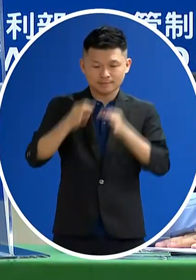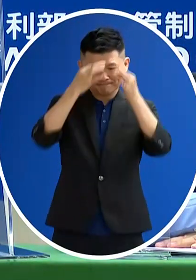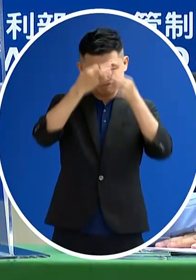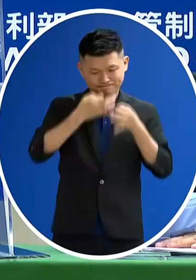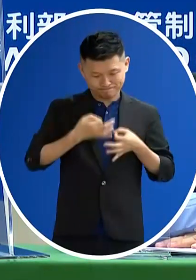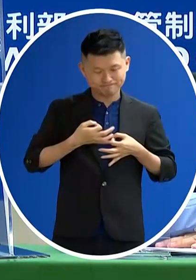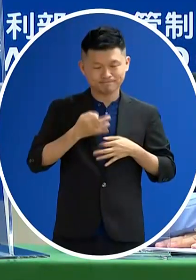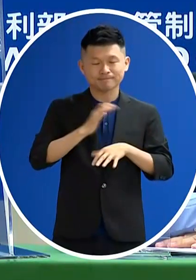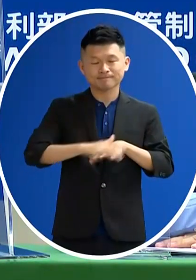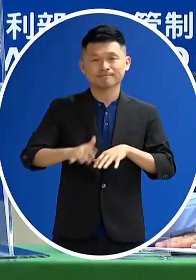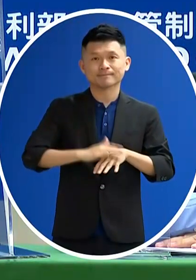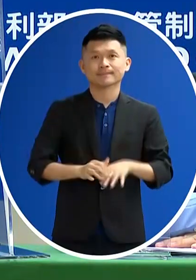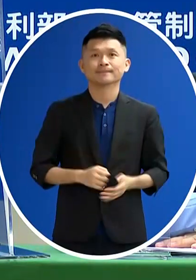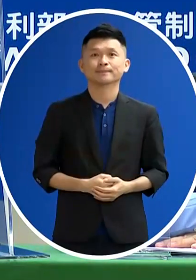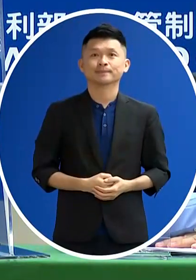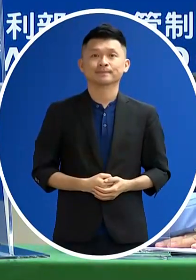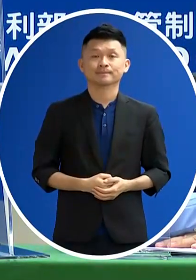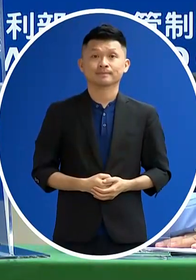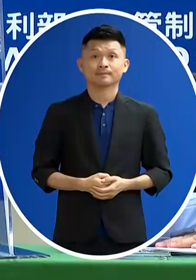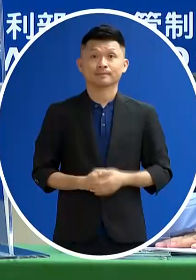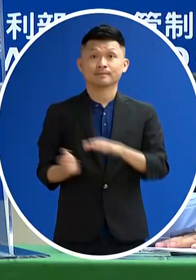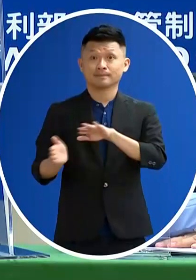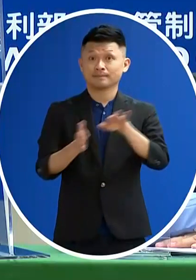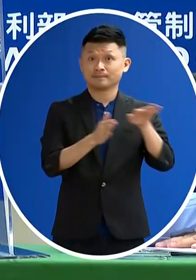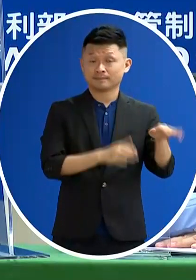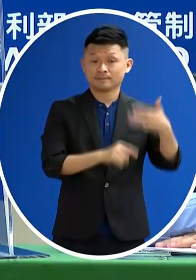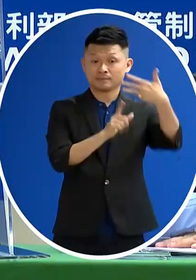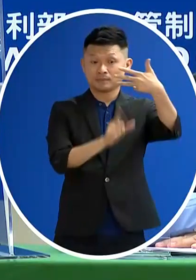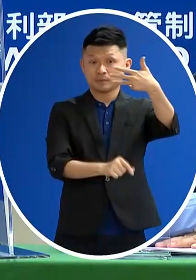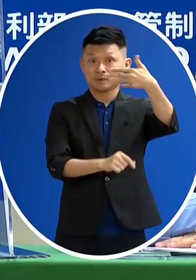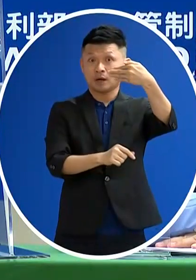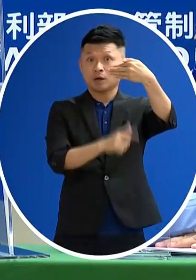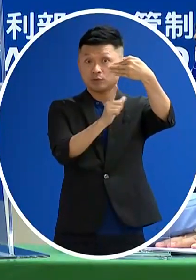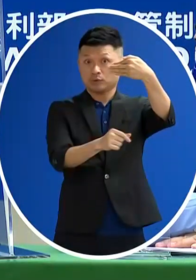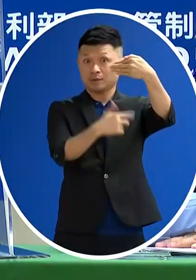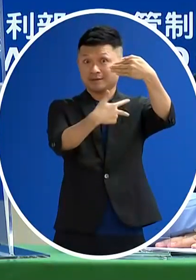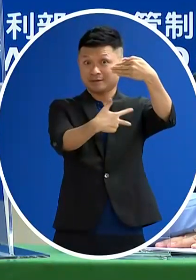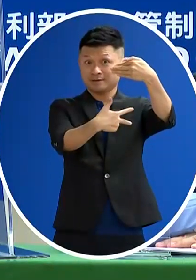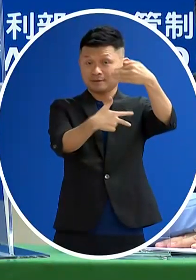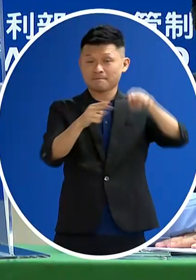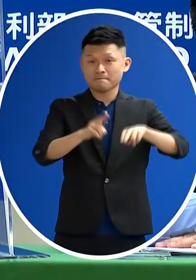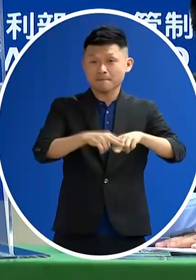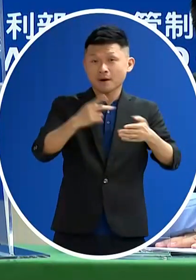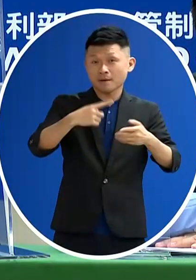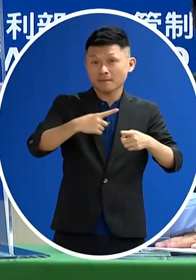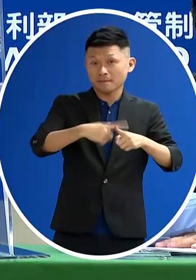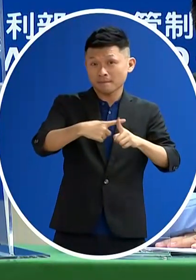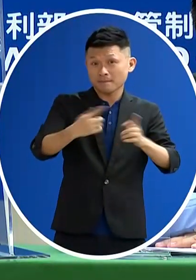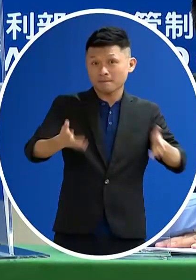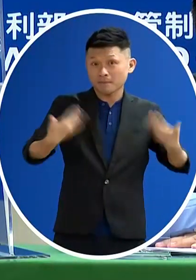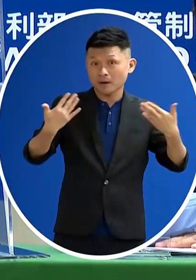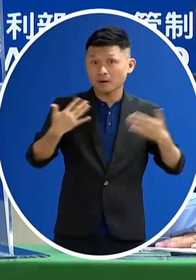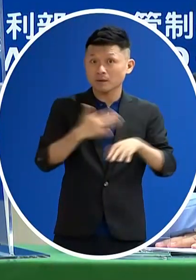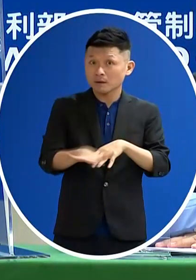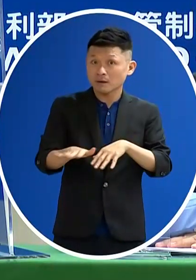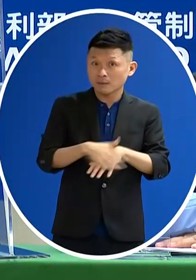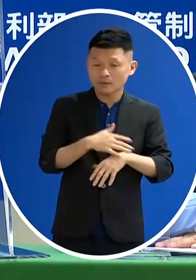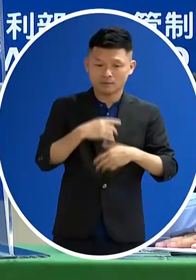讨。好，那9月7号会不会放松？那这两个礼拜是我们的观察期，